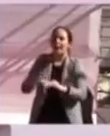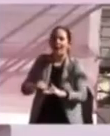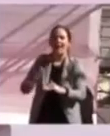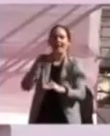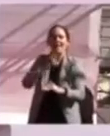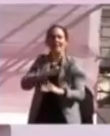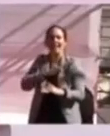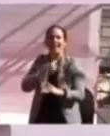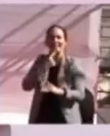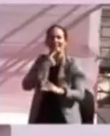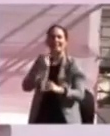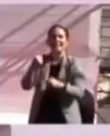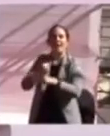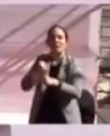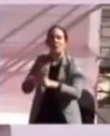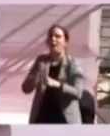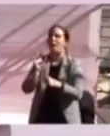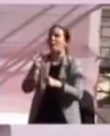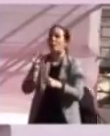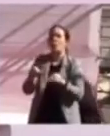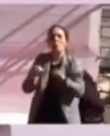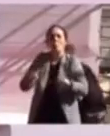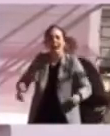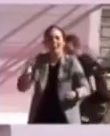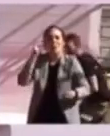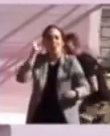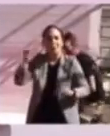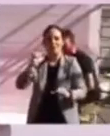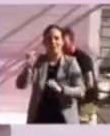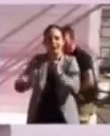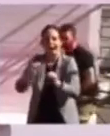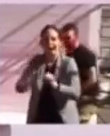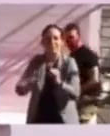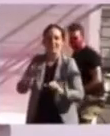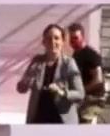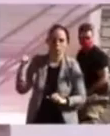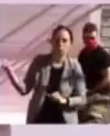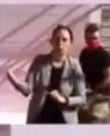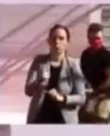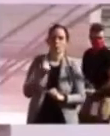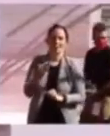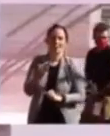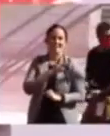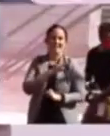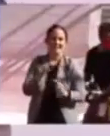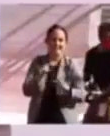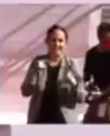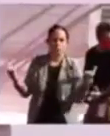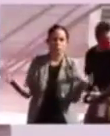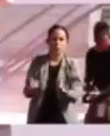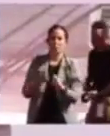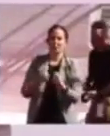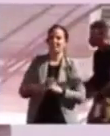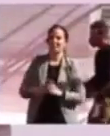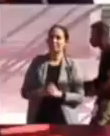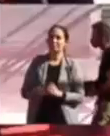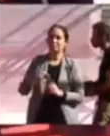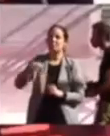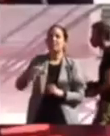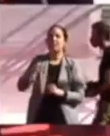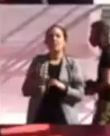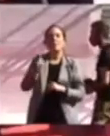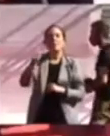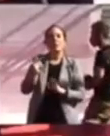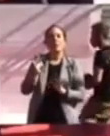questo paese e addirittura le proposte che qui sono state fatte frutto anche del lavoro di questi